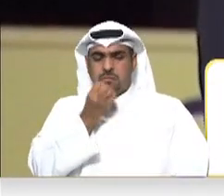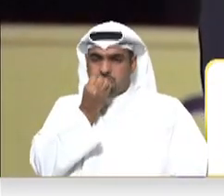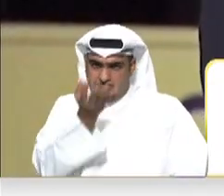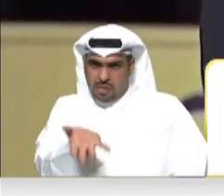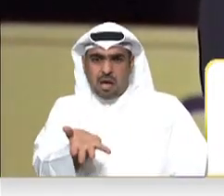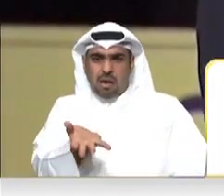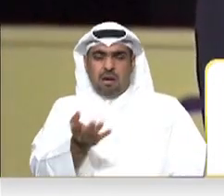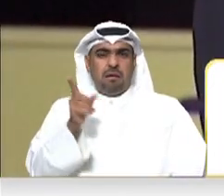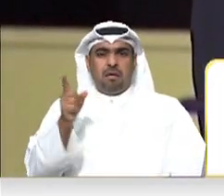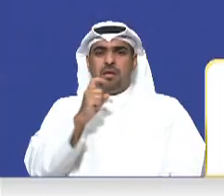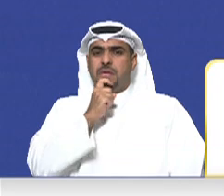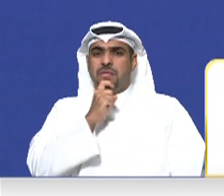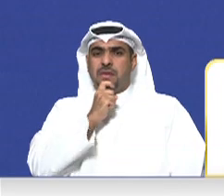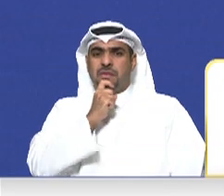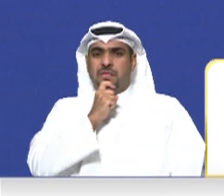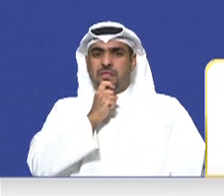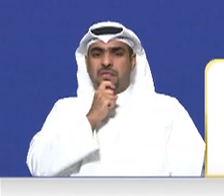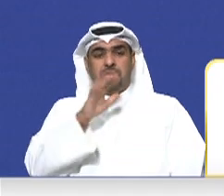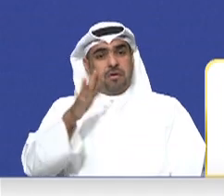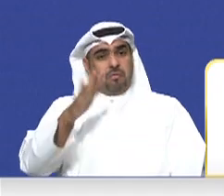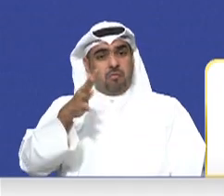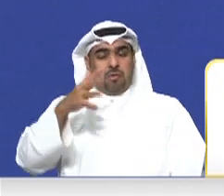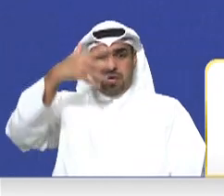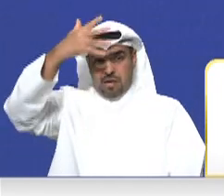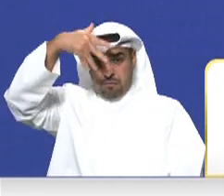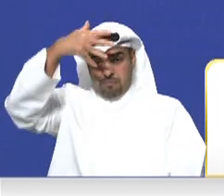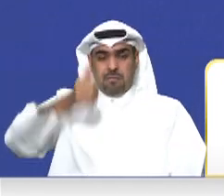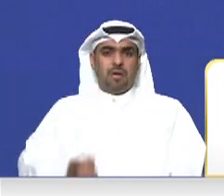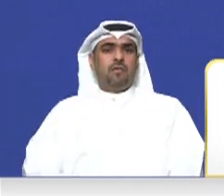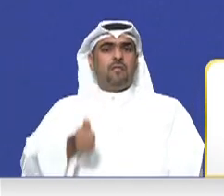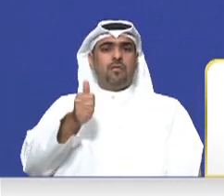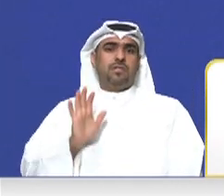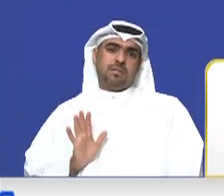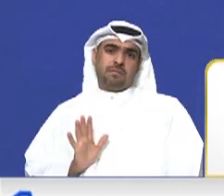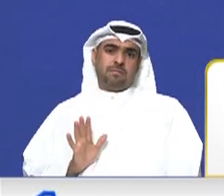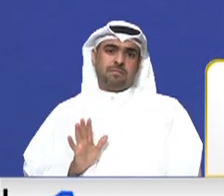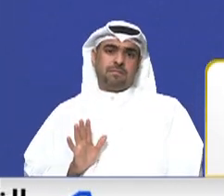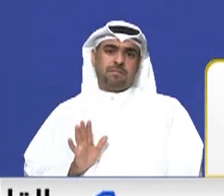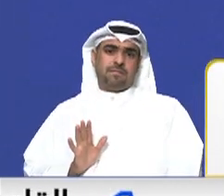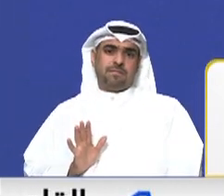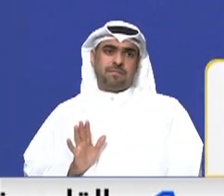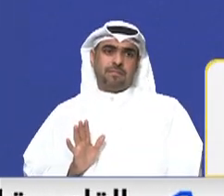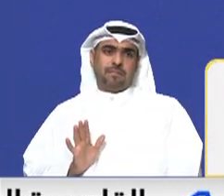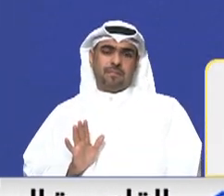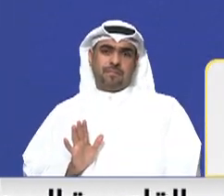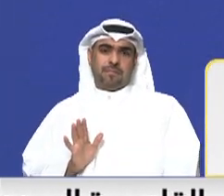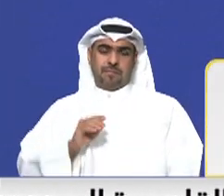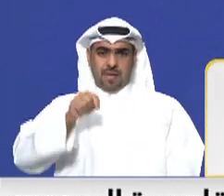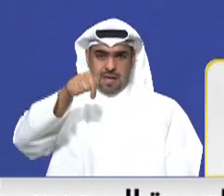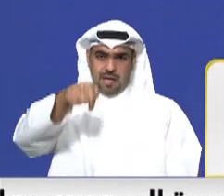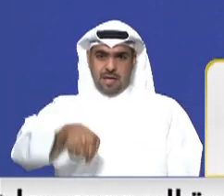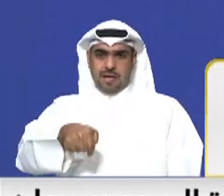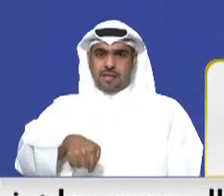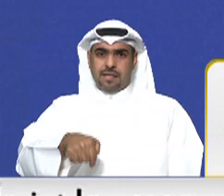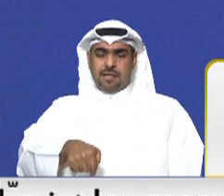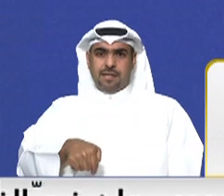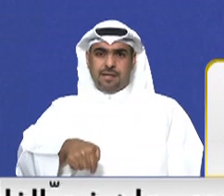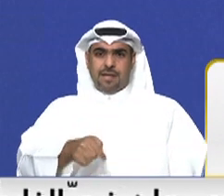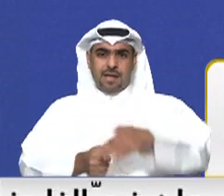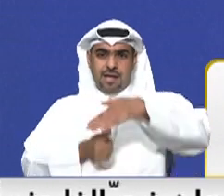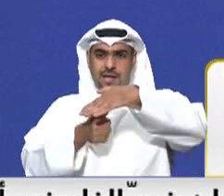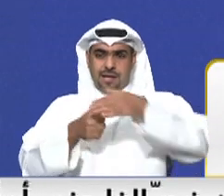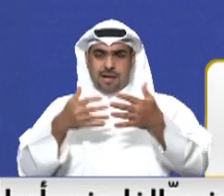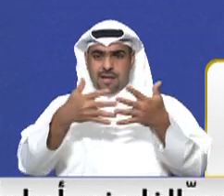دونالد ترامب الاجواء التي رافقت هذه التطورات توحي ورب ربما ترجح انه تحت غطاء الحجر الصحي